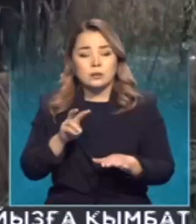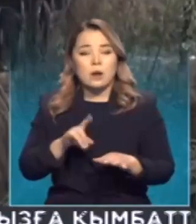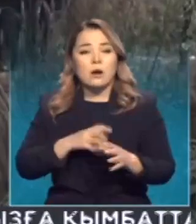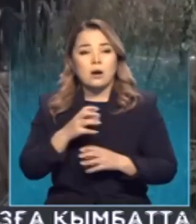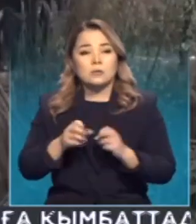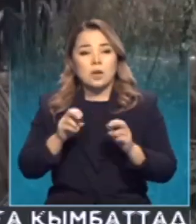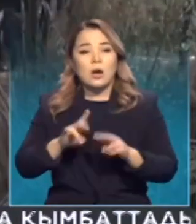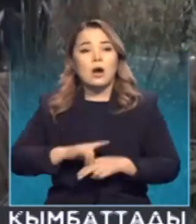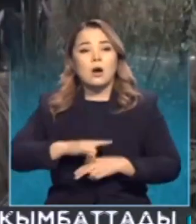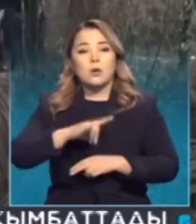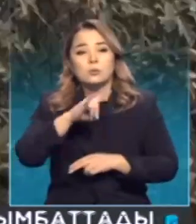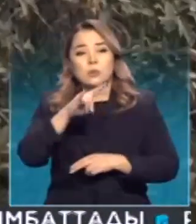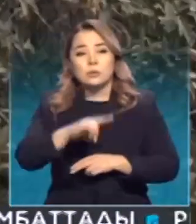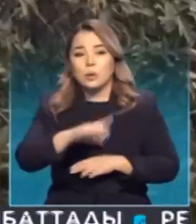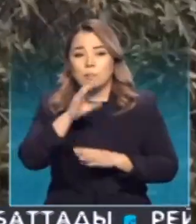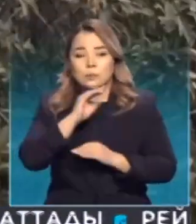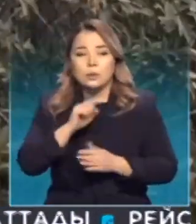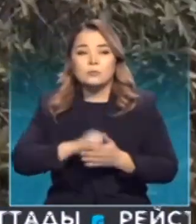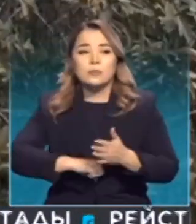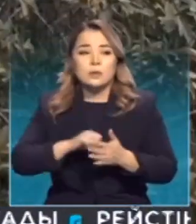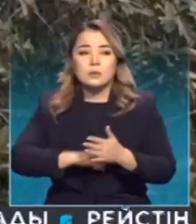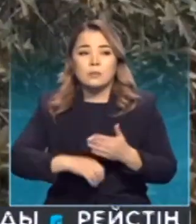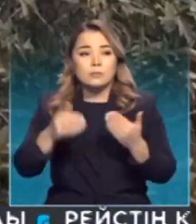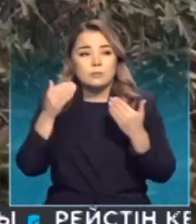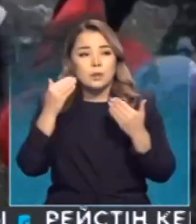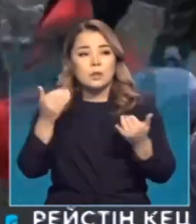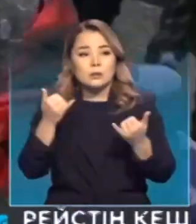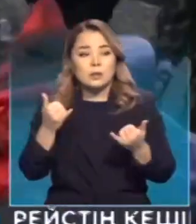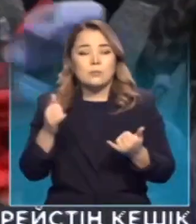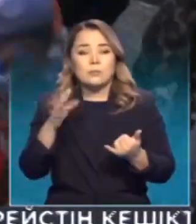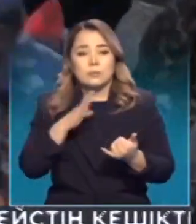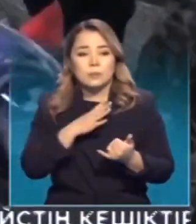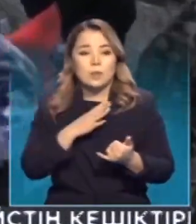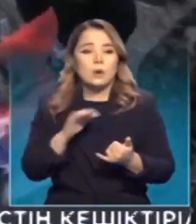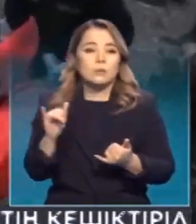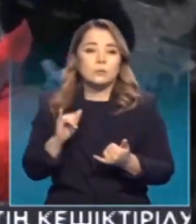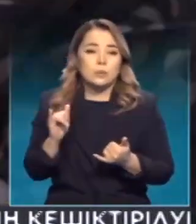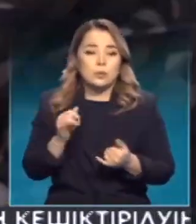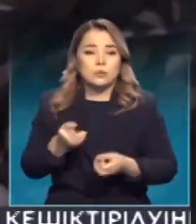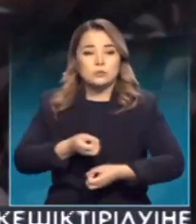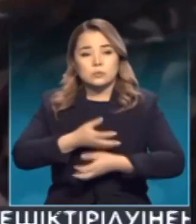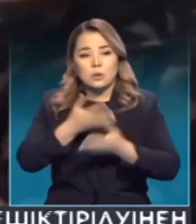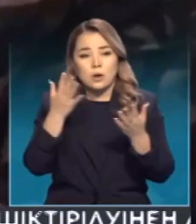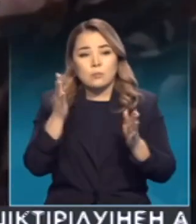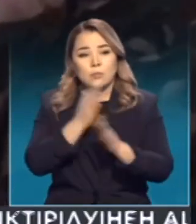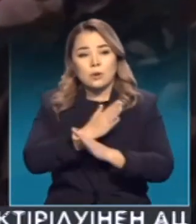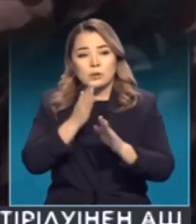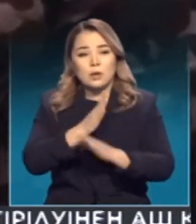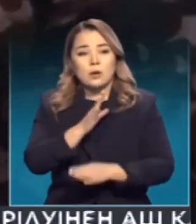әуежайға қонарды қылады. Апаттың себебі әлі белгісіз. Сенбі күні таңертең мұнда күн ашық болған.